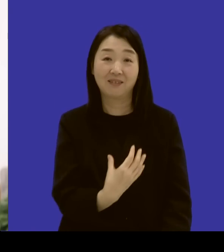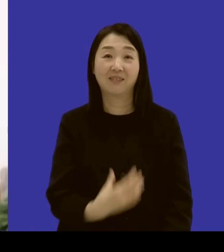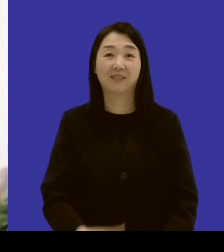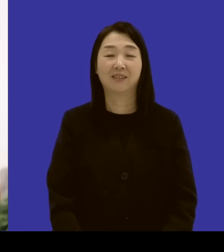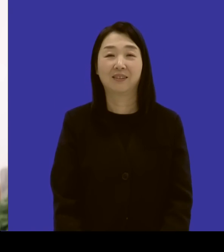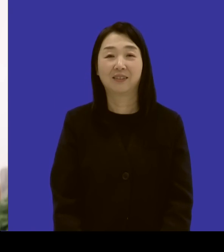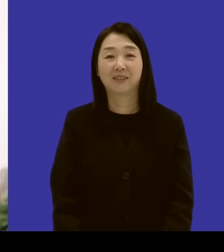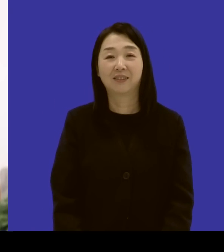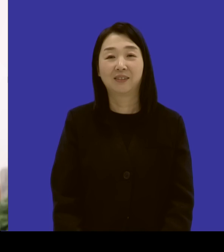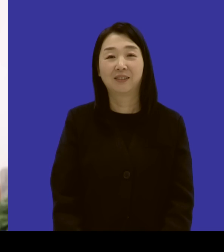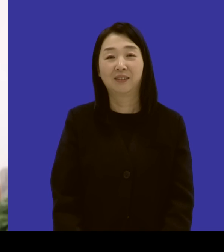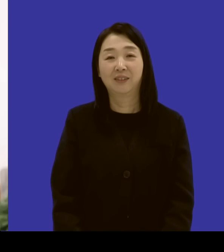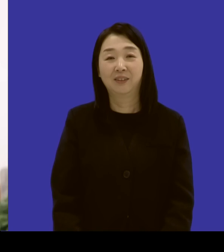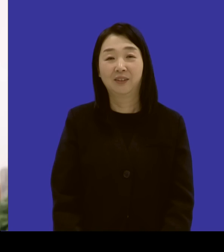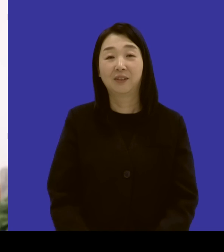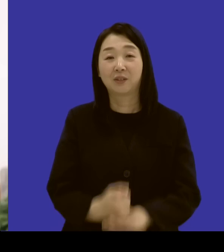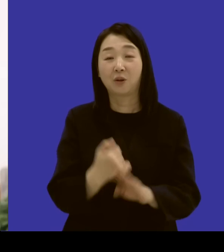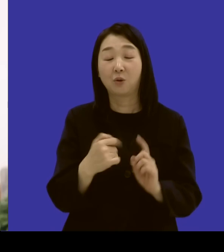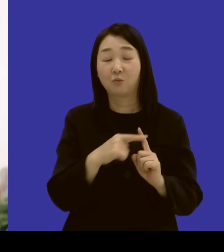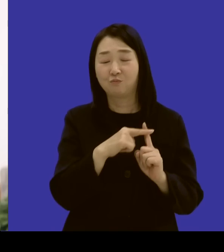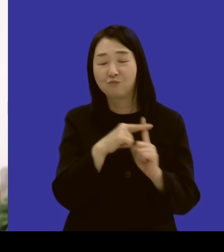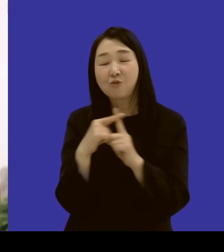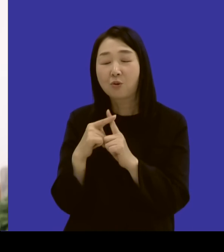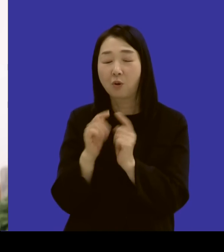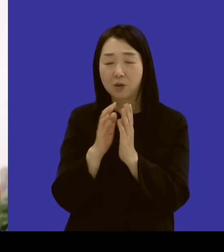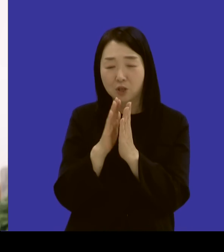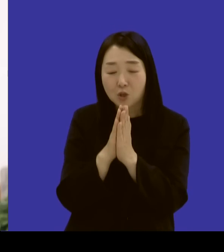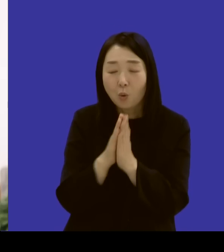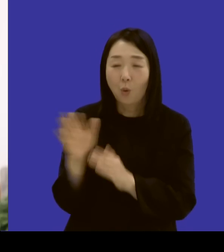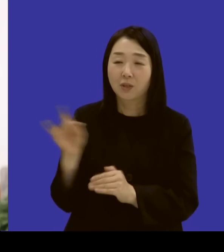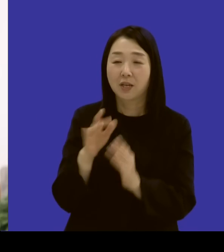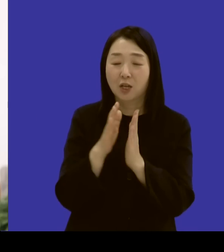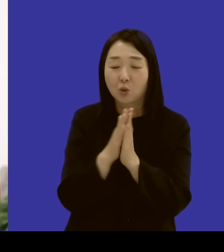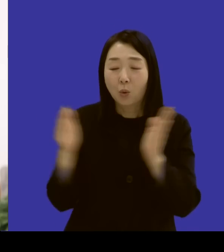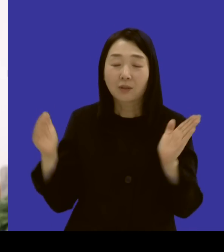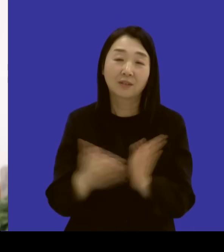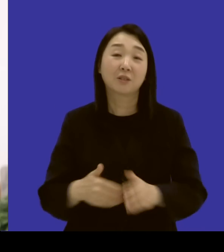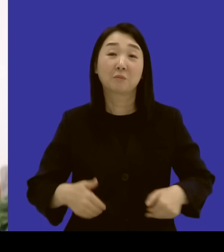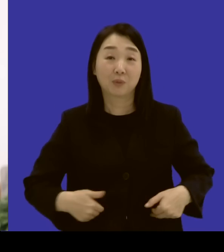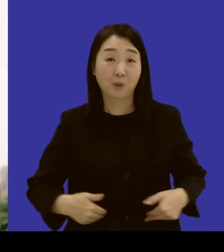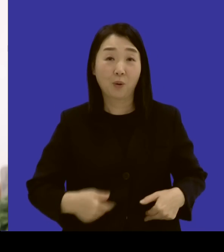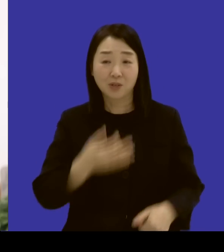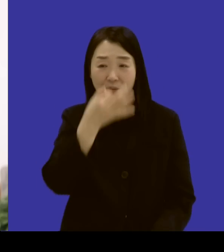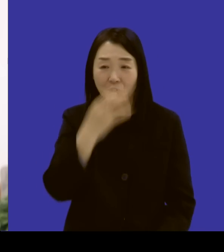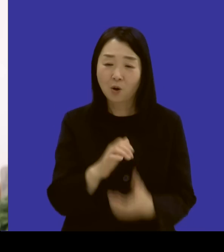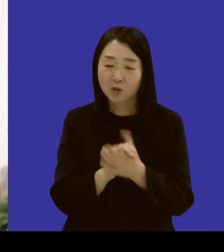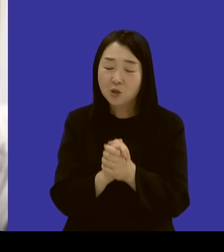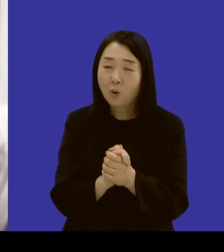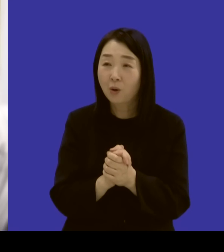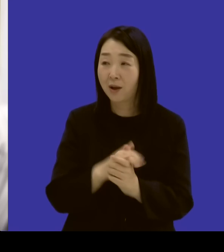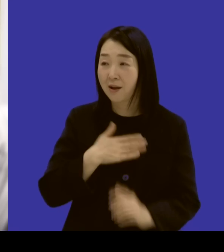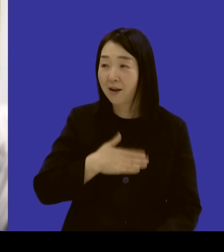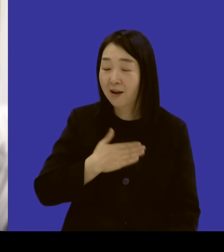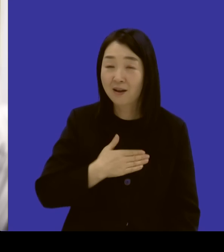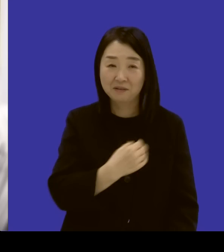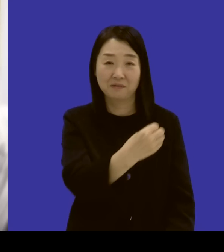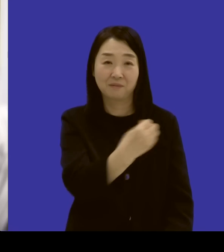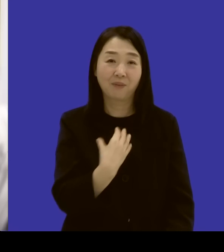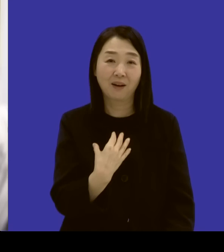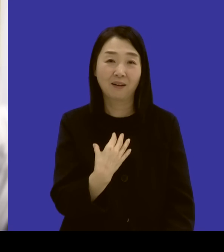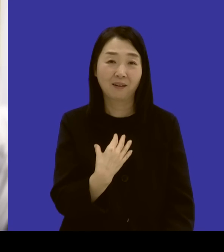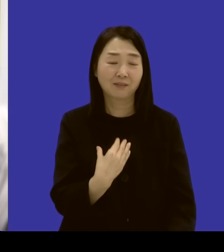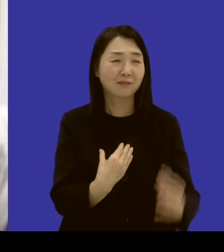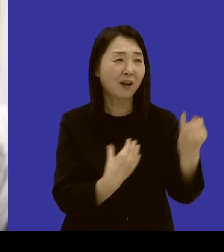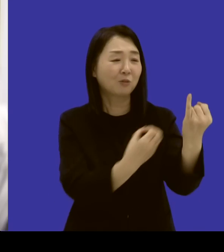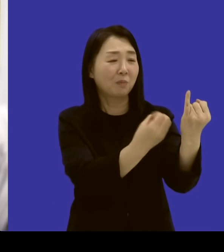그러시면서 무조건 기도로 모든 거를 해야 된다고 늘 힘들면 기도를 해라. 그래서 그분의